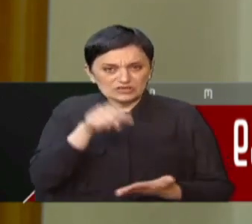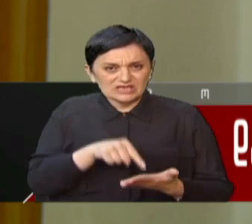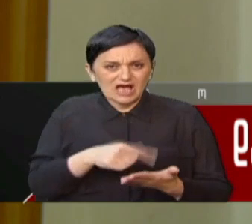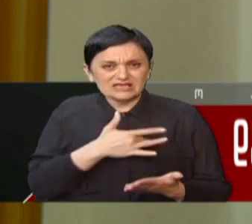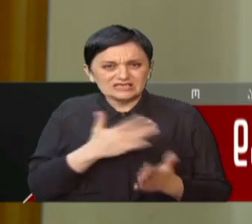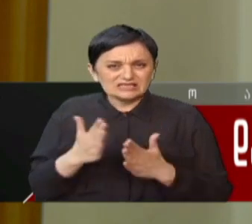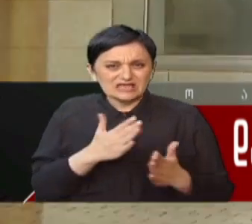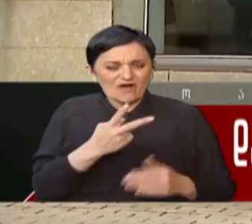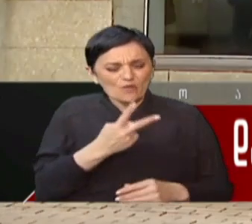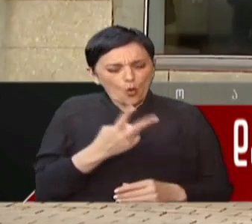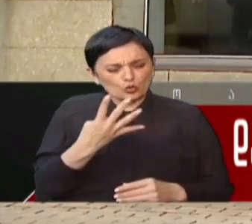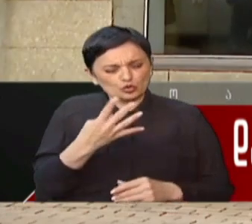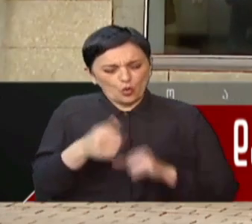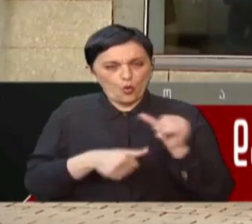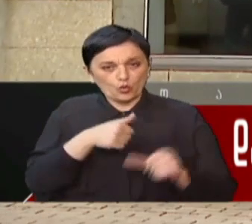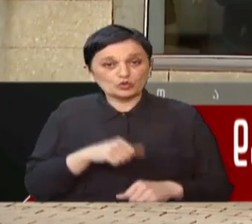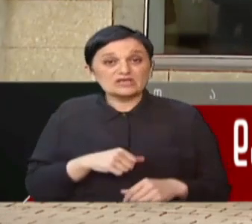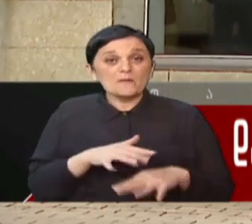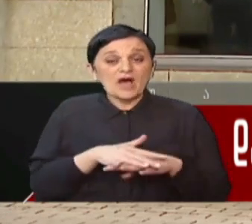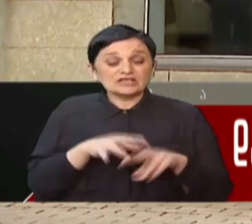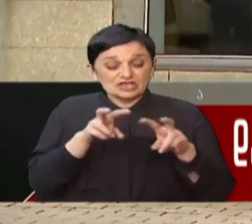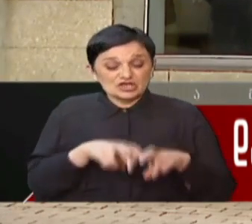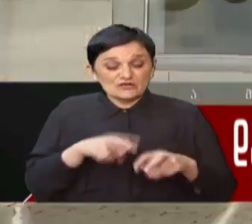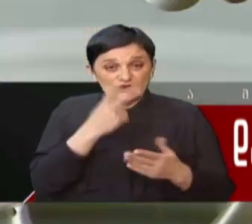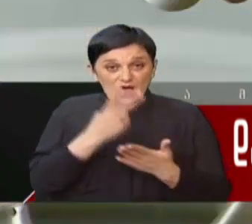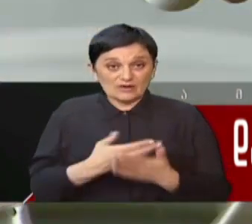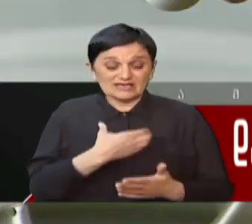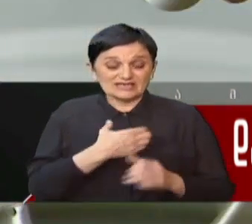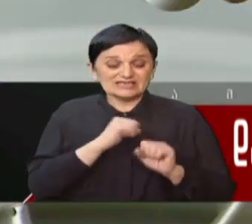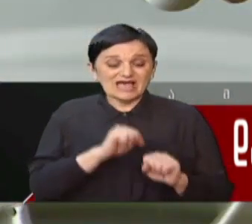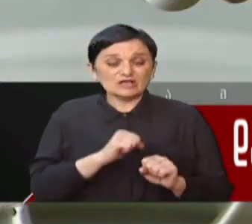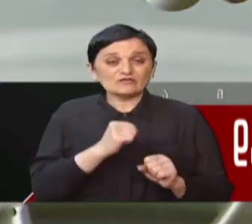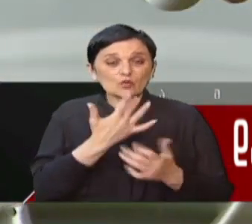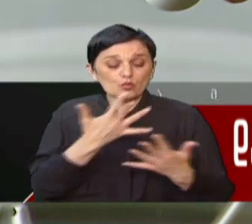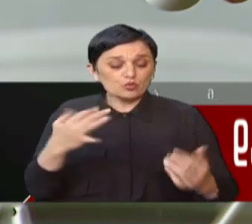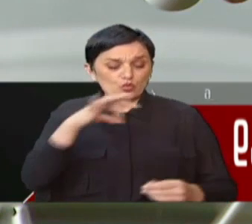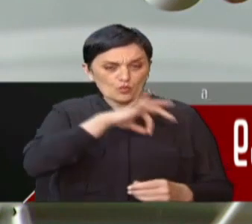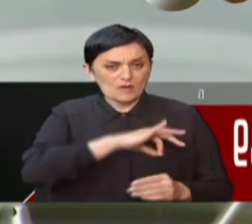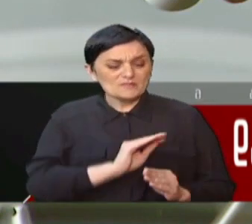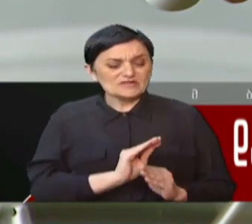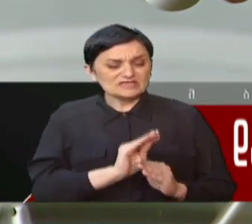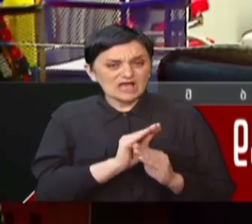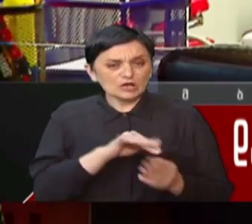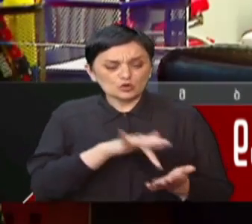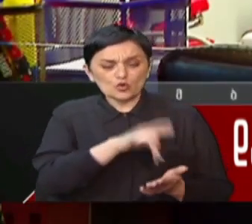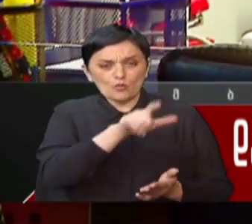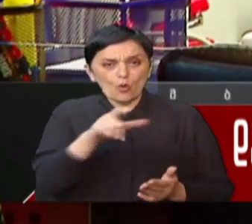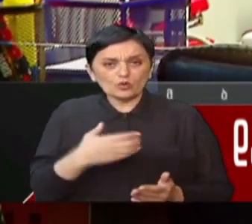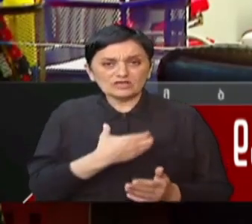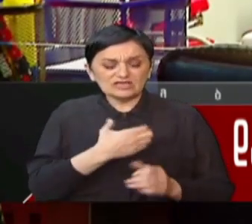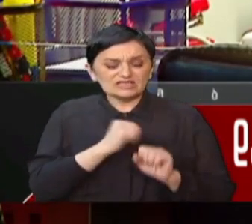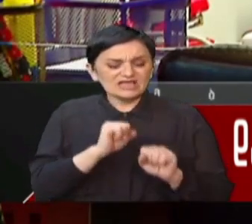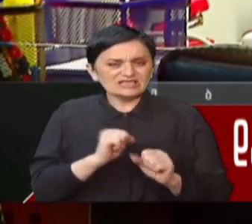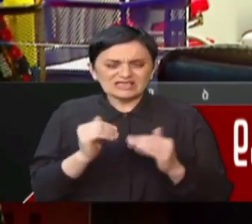სავარაუდოდ 2024-დან. ბაზრის კვლევის მიხედვით ქვეყანაში სადაზღვევო პროდუქტების მოხმარება მზარდია, თუმცა მოსახლეობას დაზღვევის